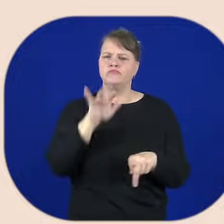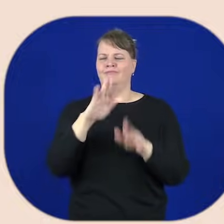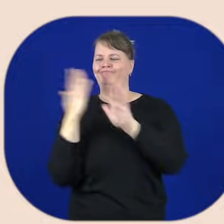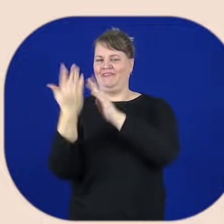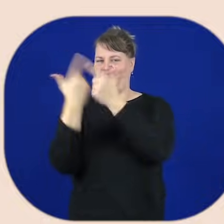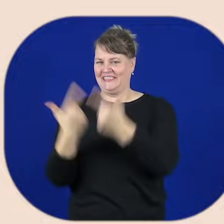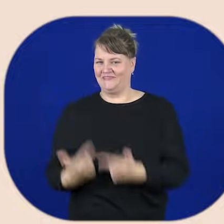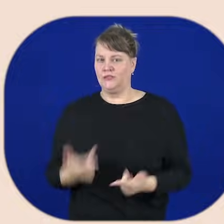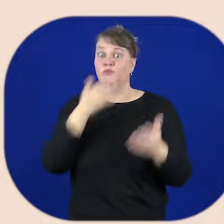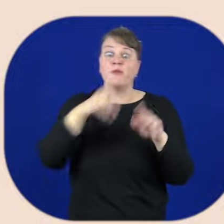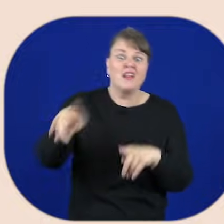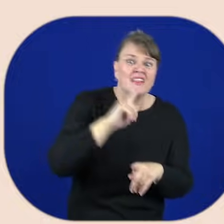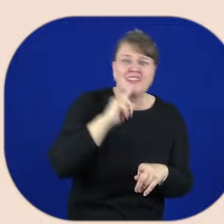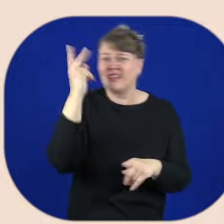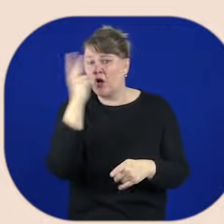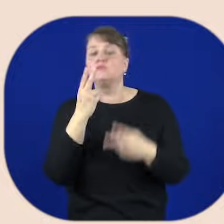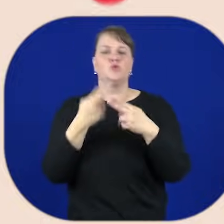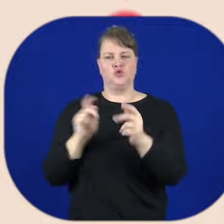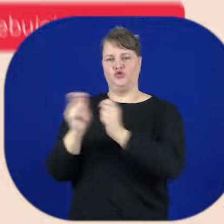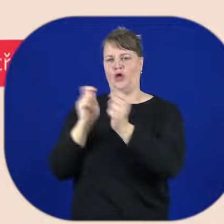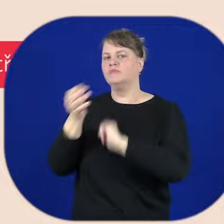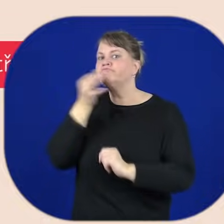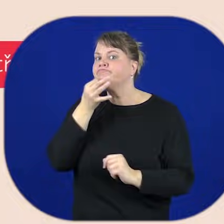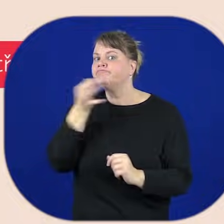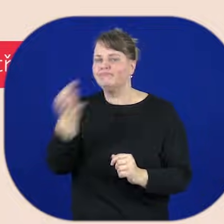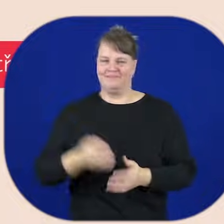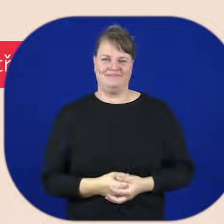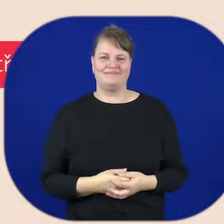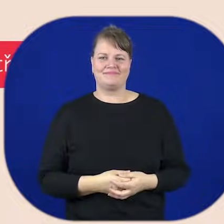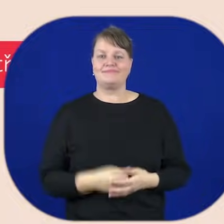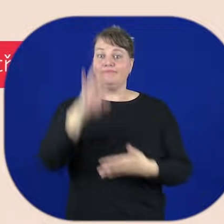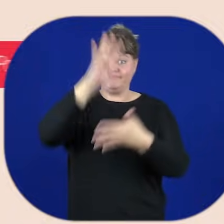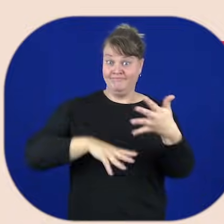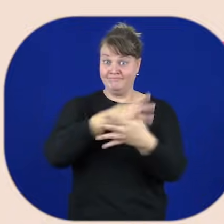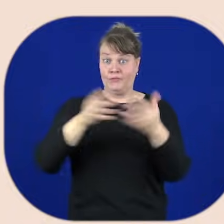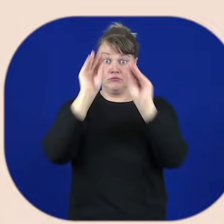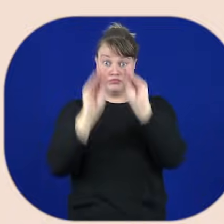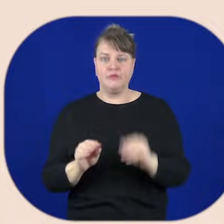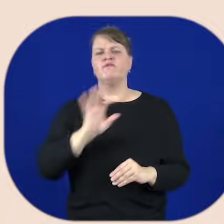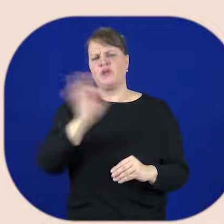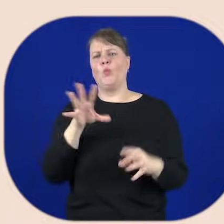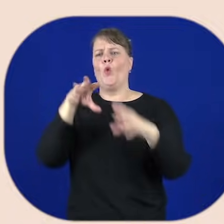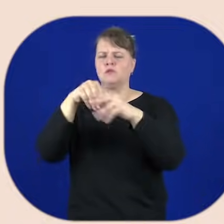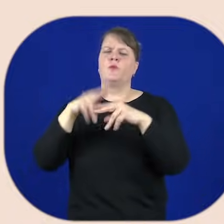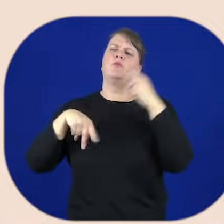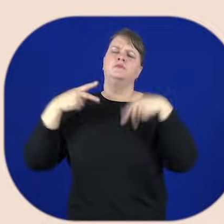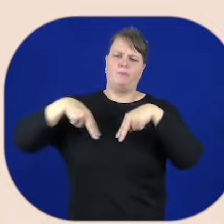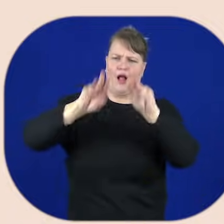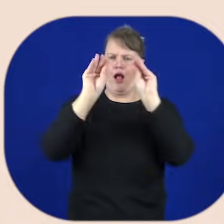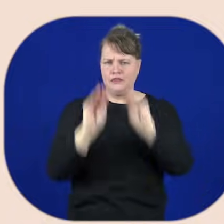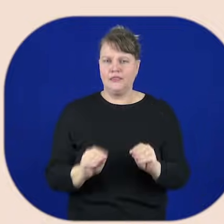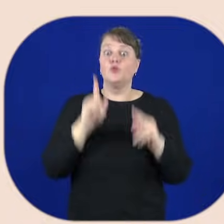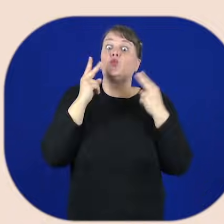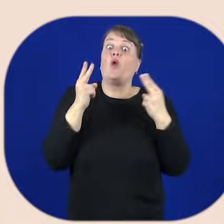U většiny otázek naleznete nápovědu, nebo se můžete poradit s chatbotem. V průběhu vyplňování lze